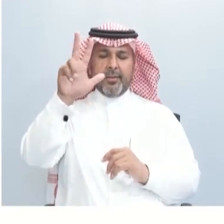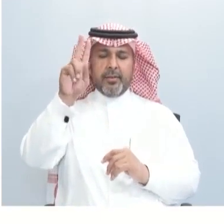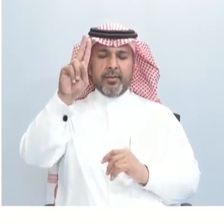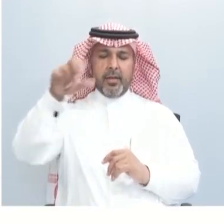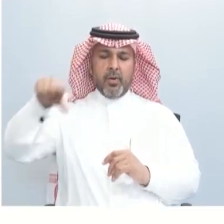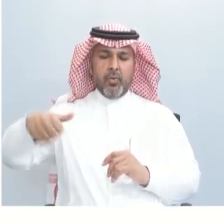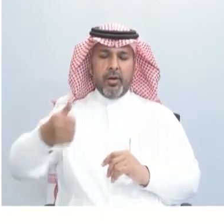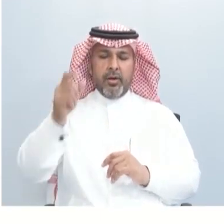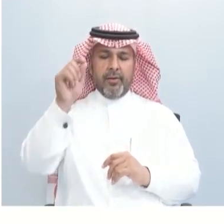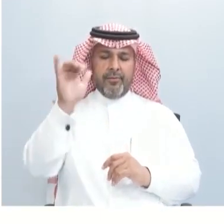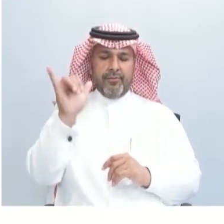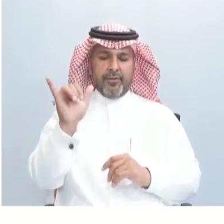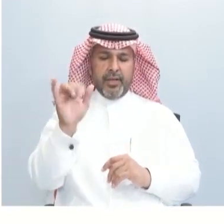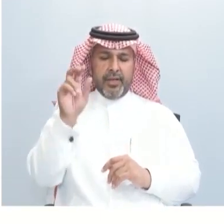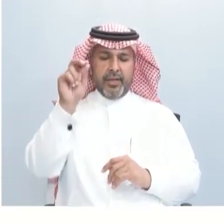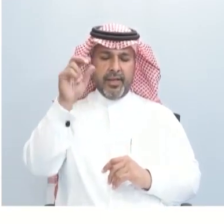ومثلث